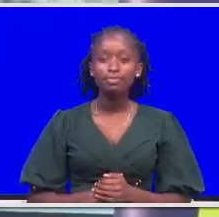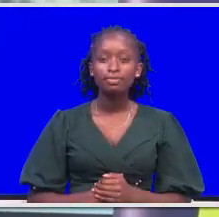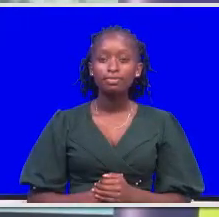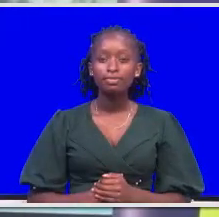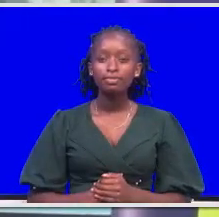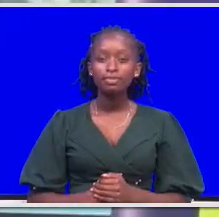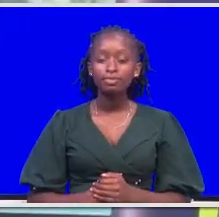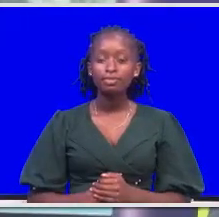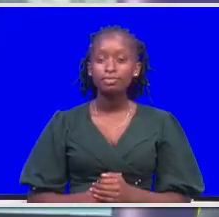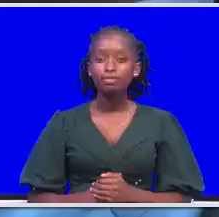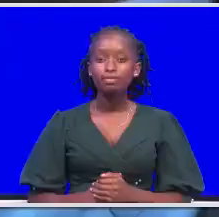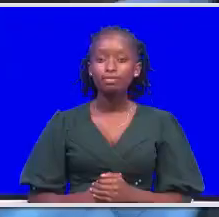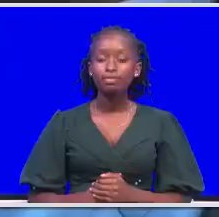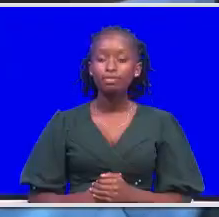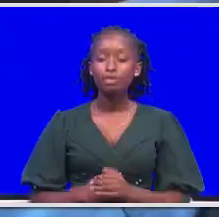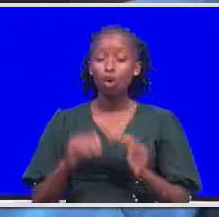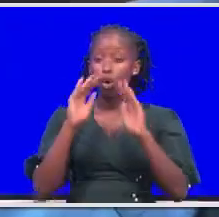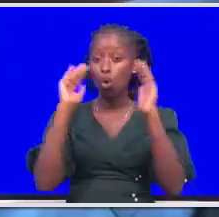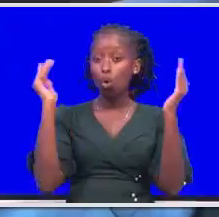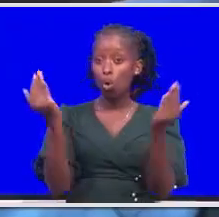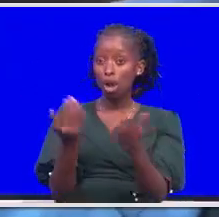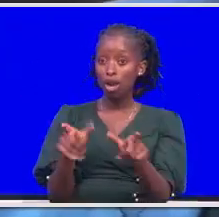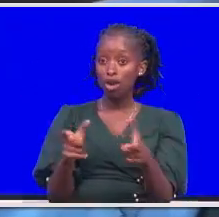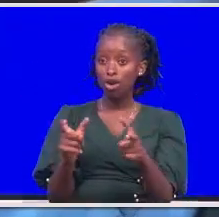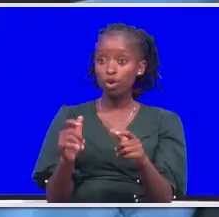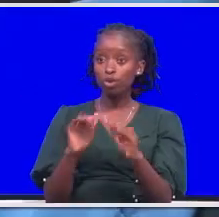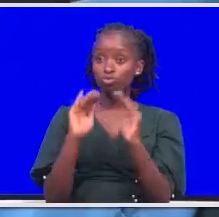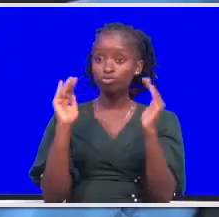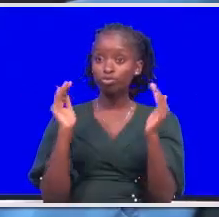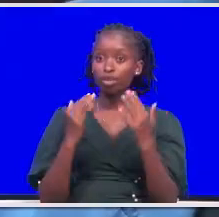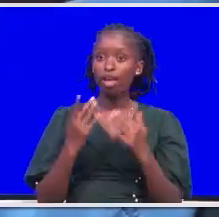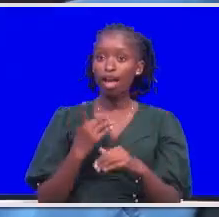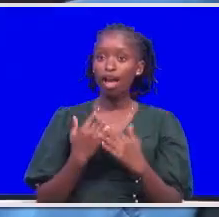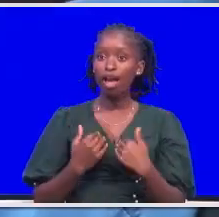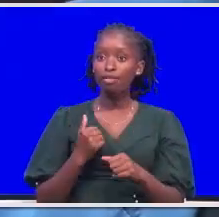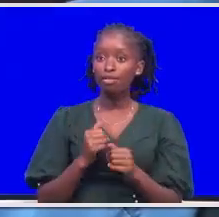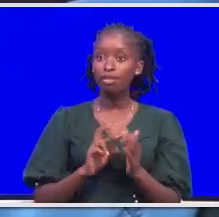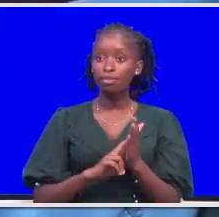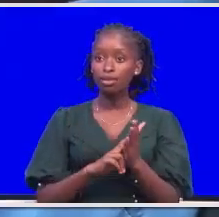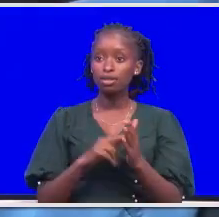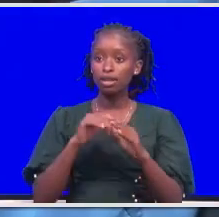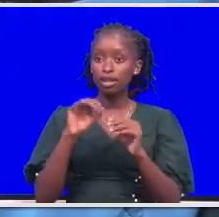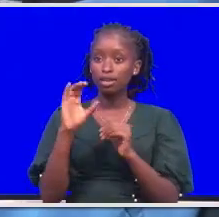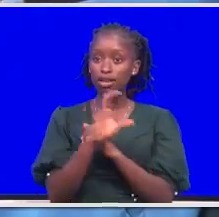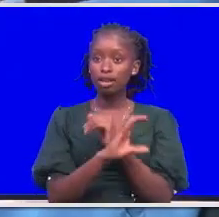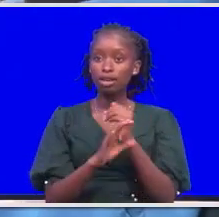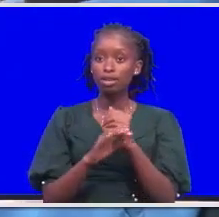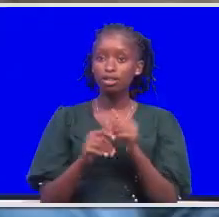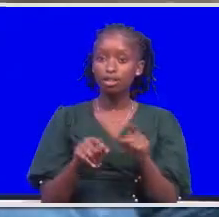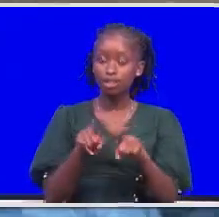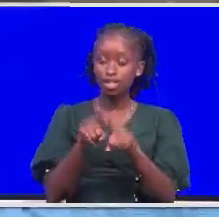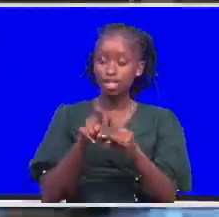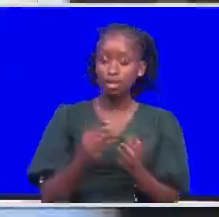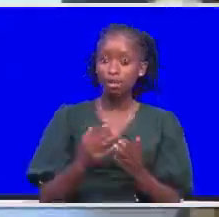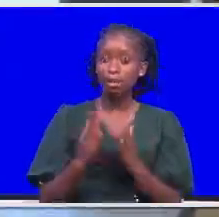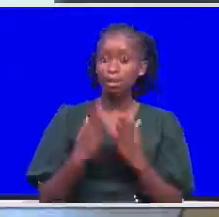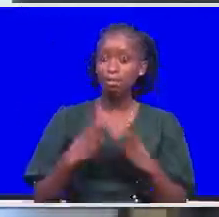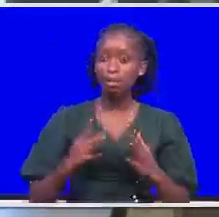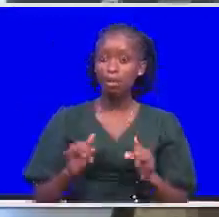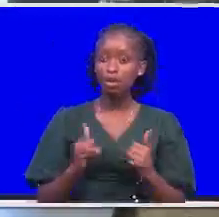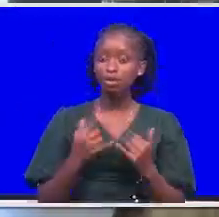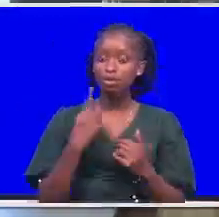Siku ya redio duniani iliadhimishwa kwa njia mbalimbali humu nchini, hususan na wanahabari ambao weledi wao ni